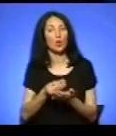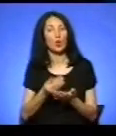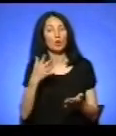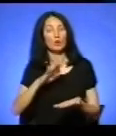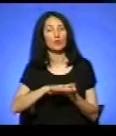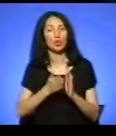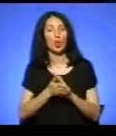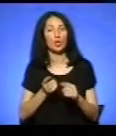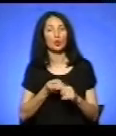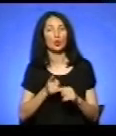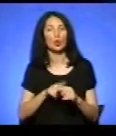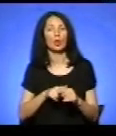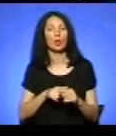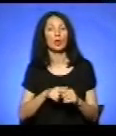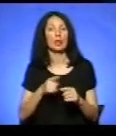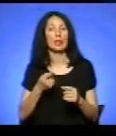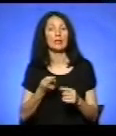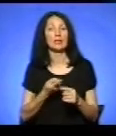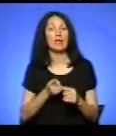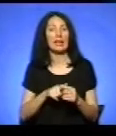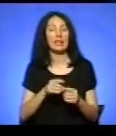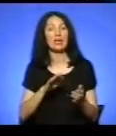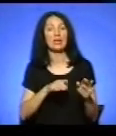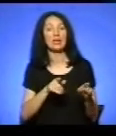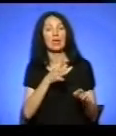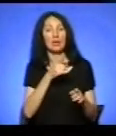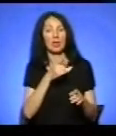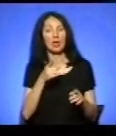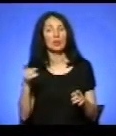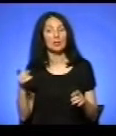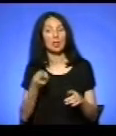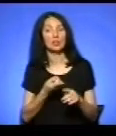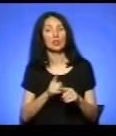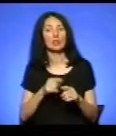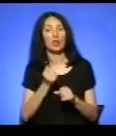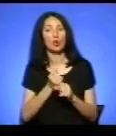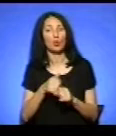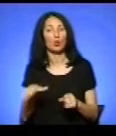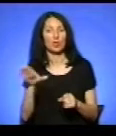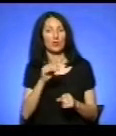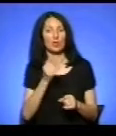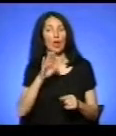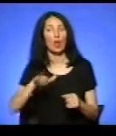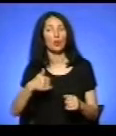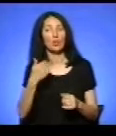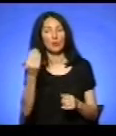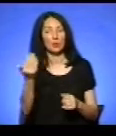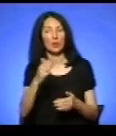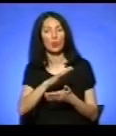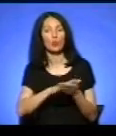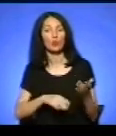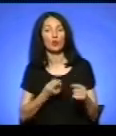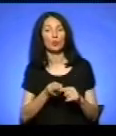що зараз у нас в області, на якій стадії вся ця робота, що відбувається, а потім ми з вами продовжимо розмову, власне, по темі. Будь ласка.